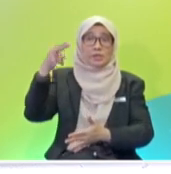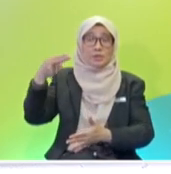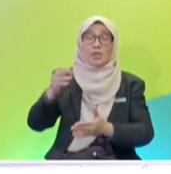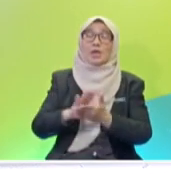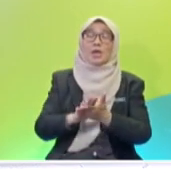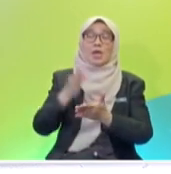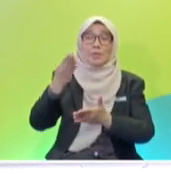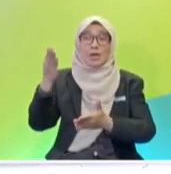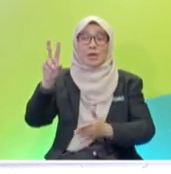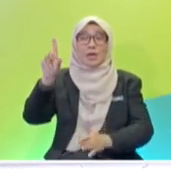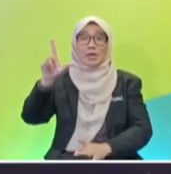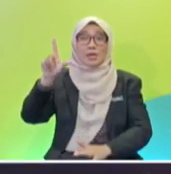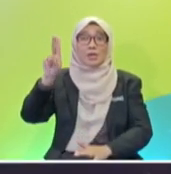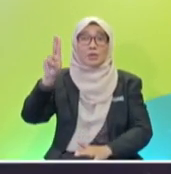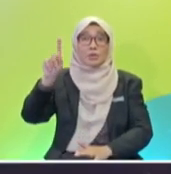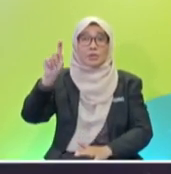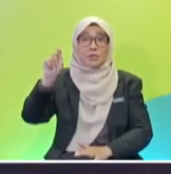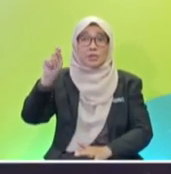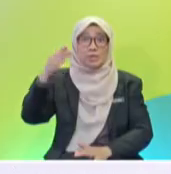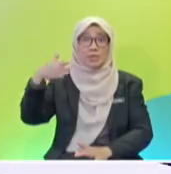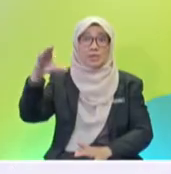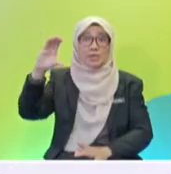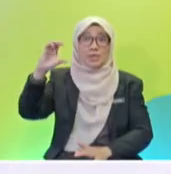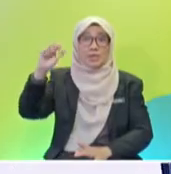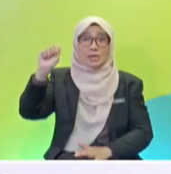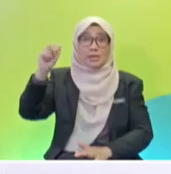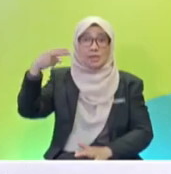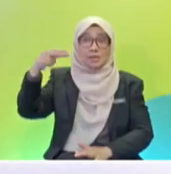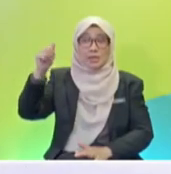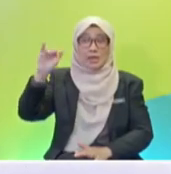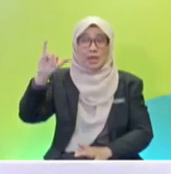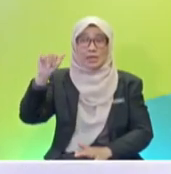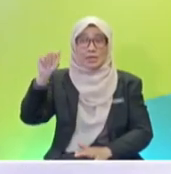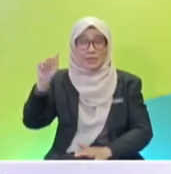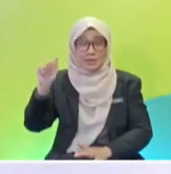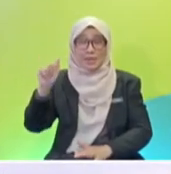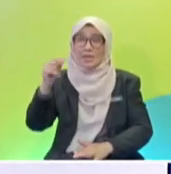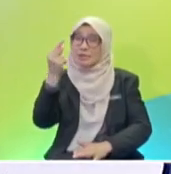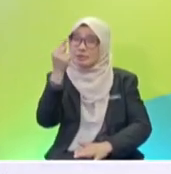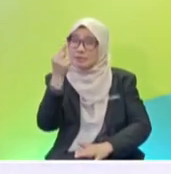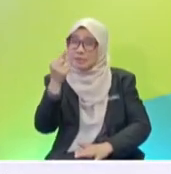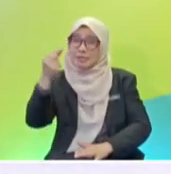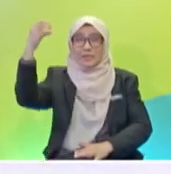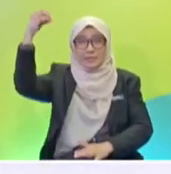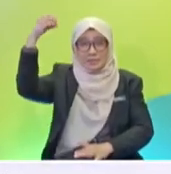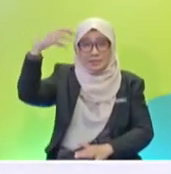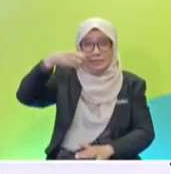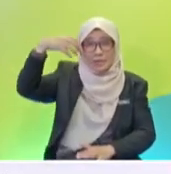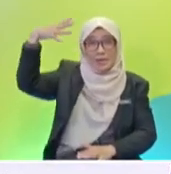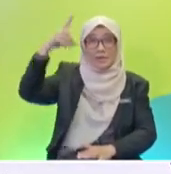cahaya, maknanya sebahagian cahaya aja dapat melaluinya. Okey, kemudian untuk kertas